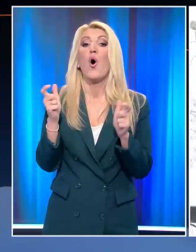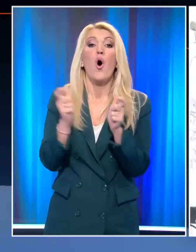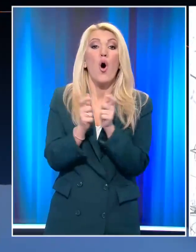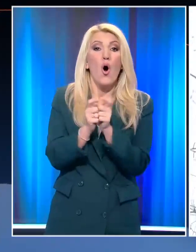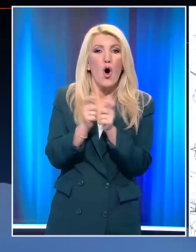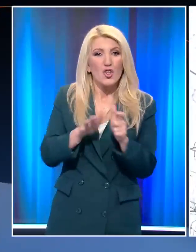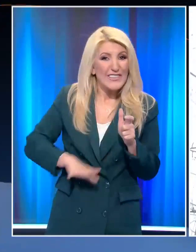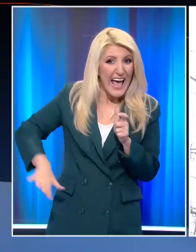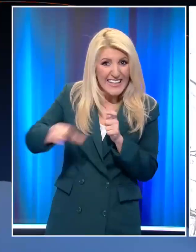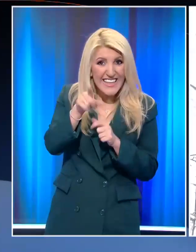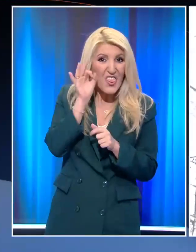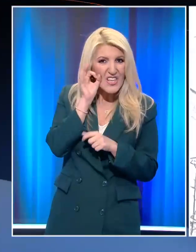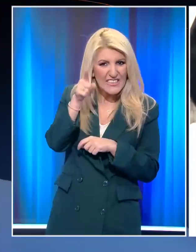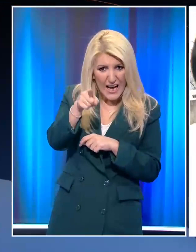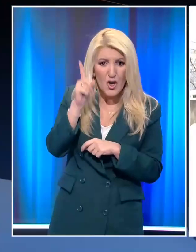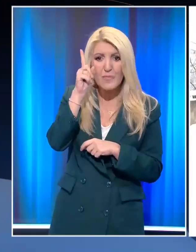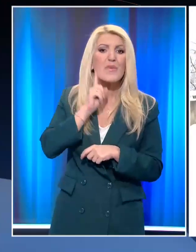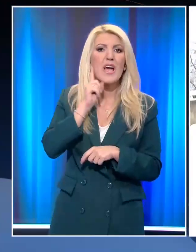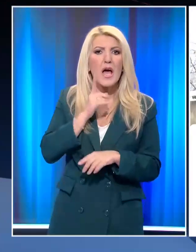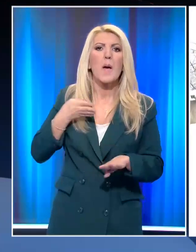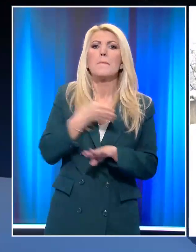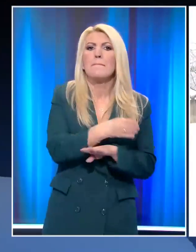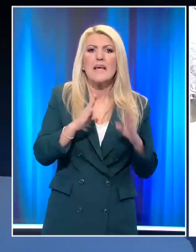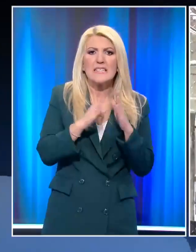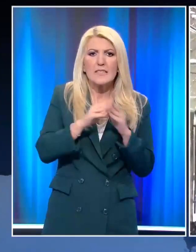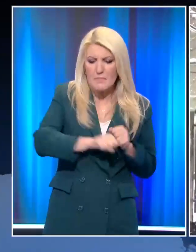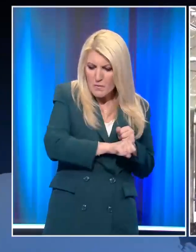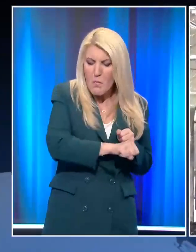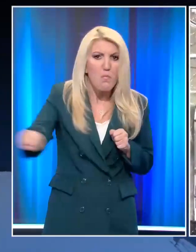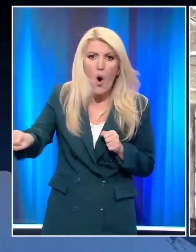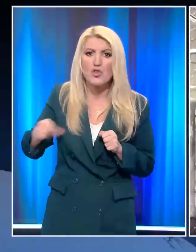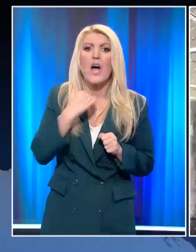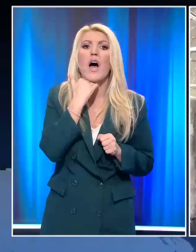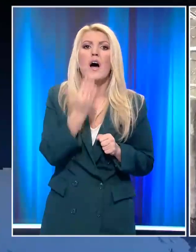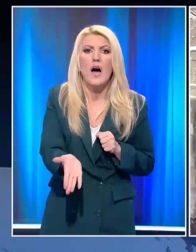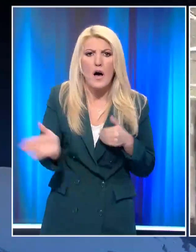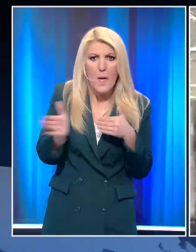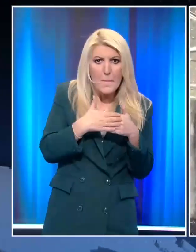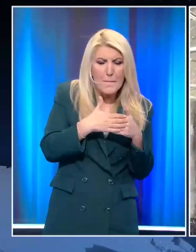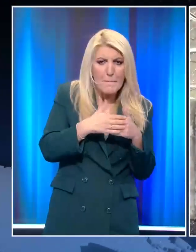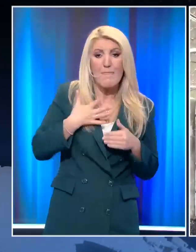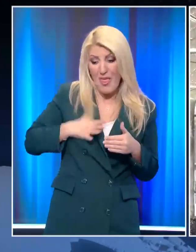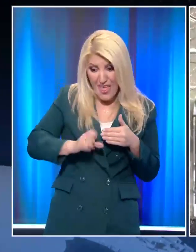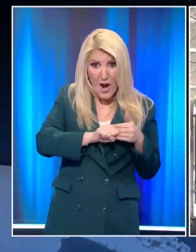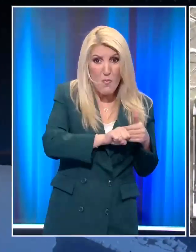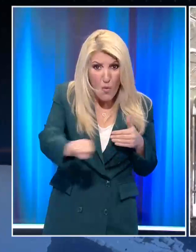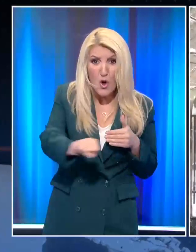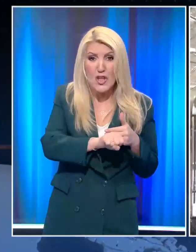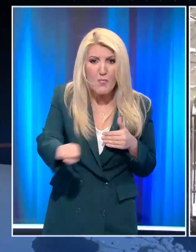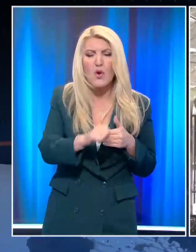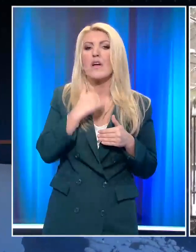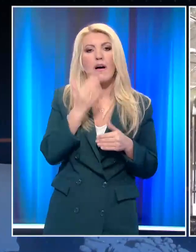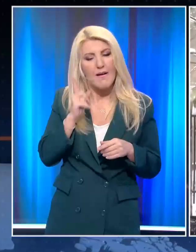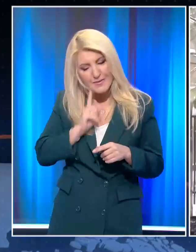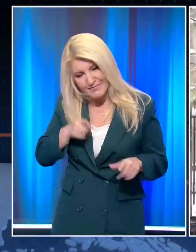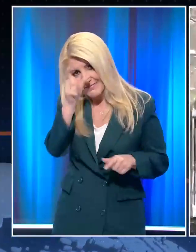μια ηλικιωμένη που είχε αποκλειστεί στο σπίτι της. Σιγά. Η κυρία είχε κλειστεί μέσα, δεν μπορούσε να ανοίξει την πόρτα. Όλα είναι καλά,